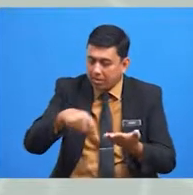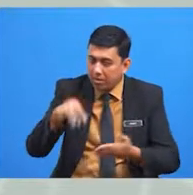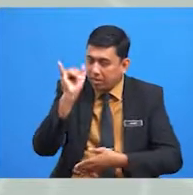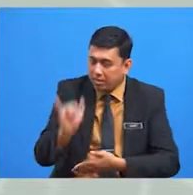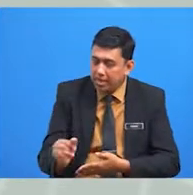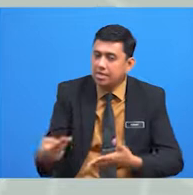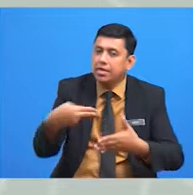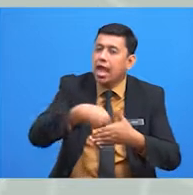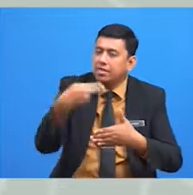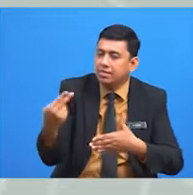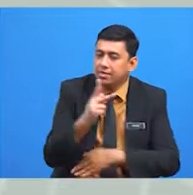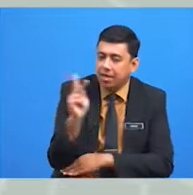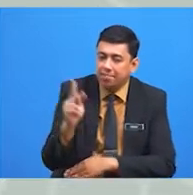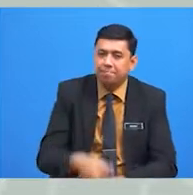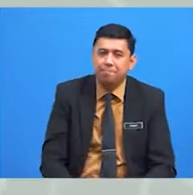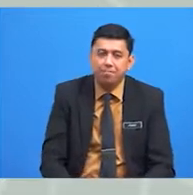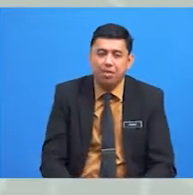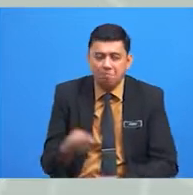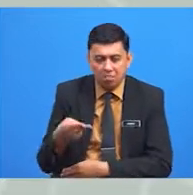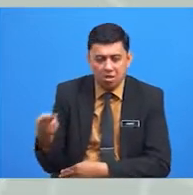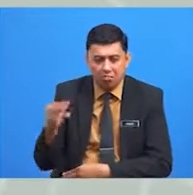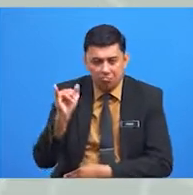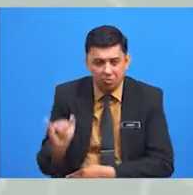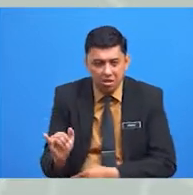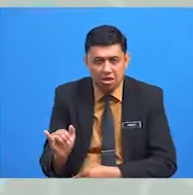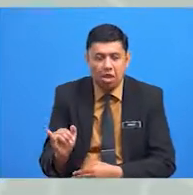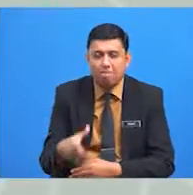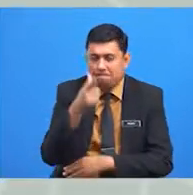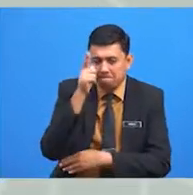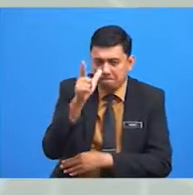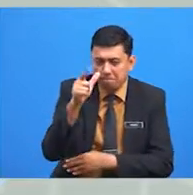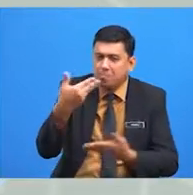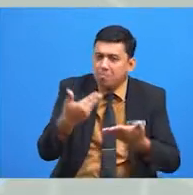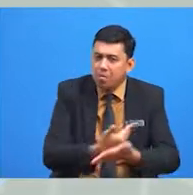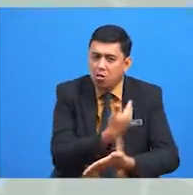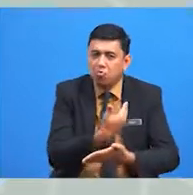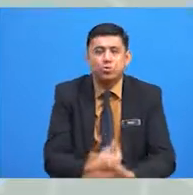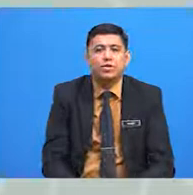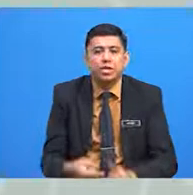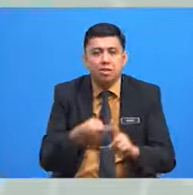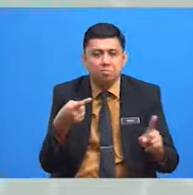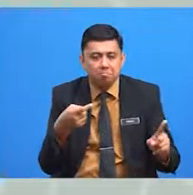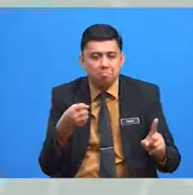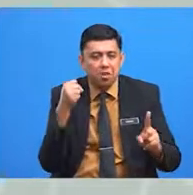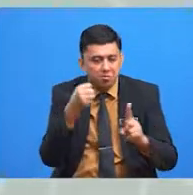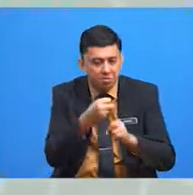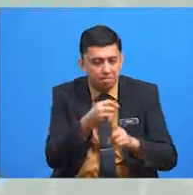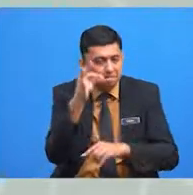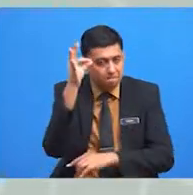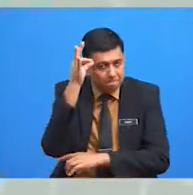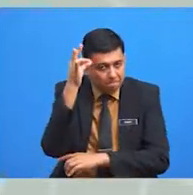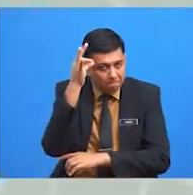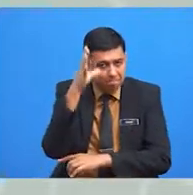yang dihasilkan. Karya-karya beliau memperlihatkan pembaharuan dari segi pemikiran